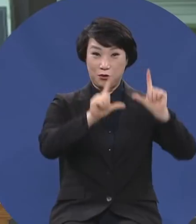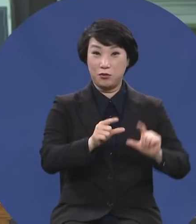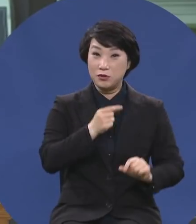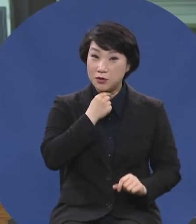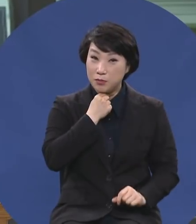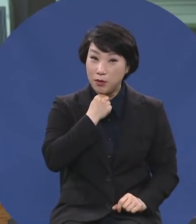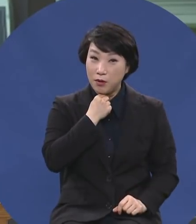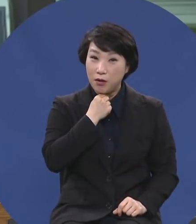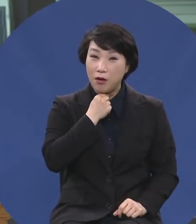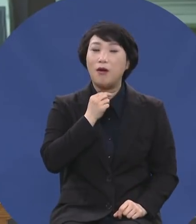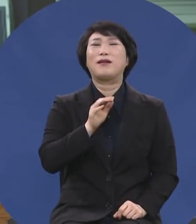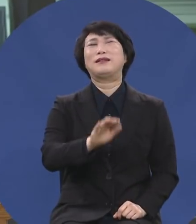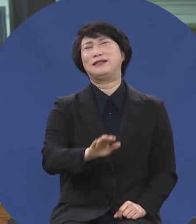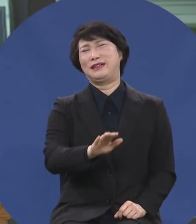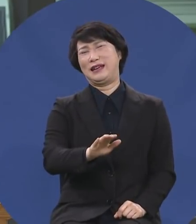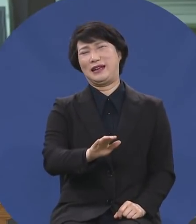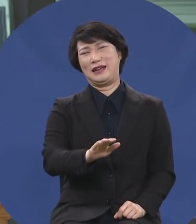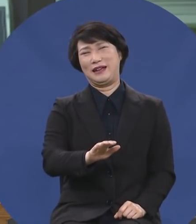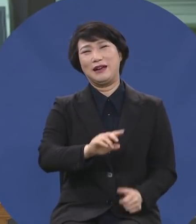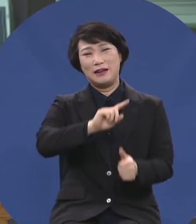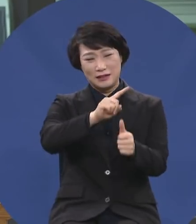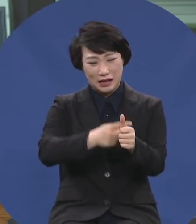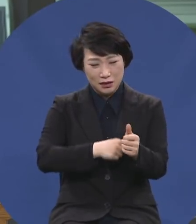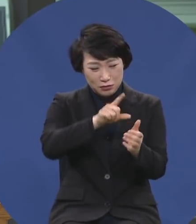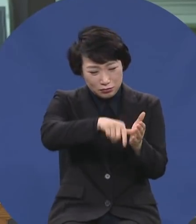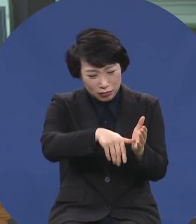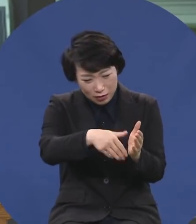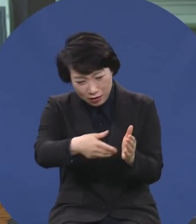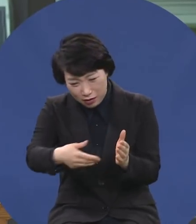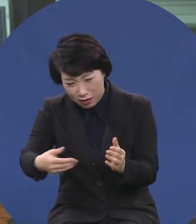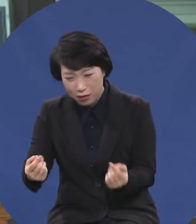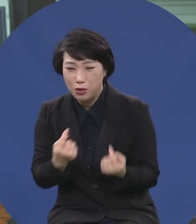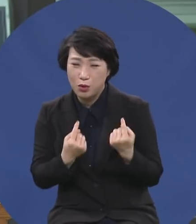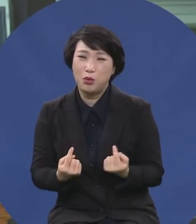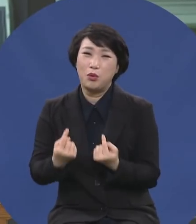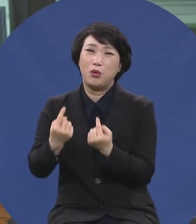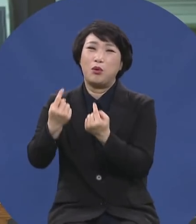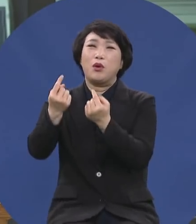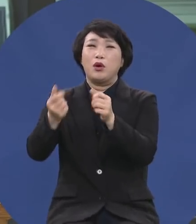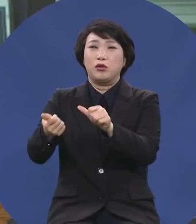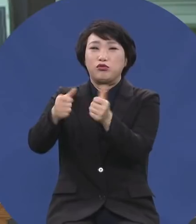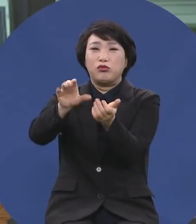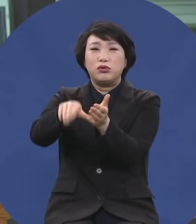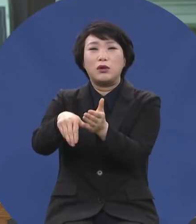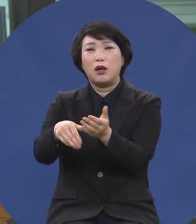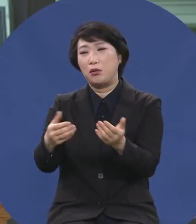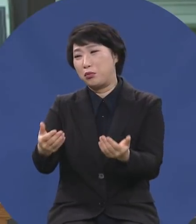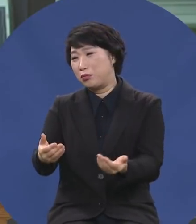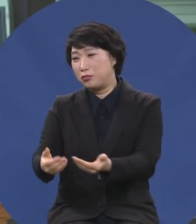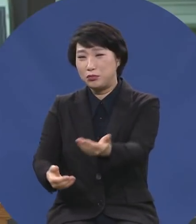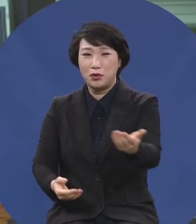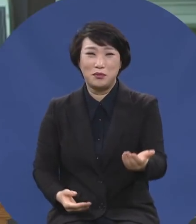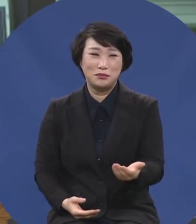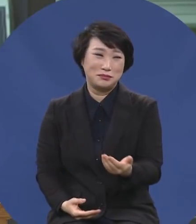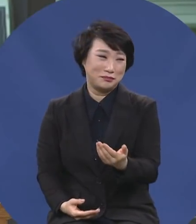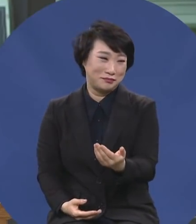살겠다. 그러나 자연 수명이 도달할 때, 끝날 때